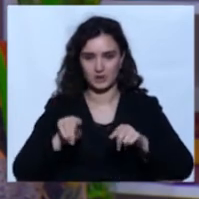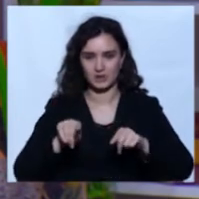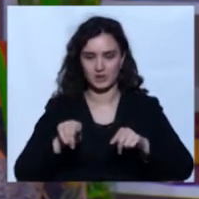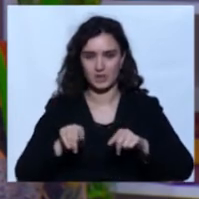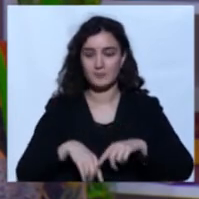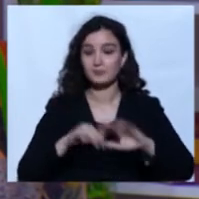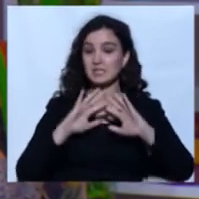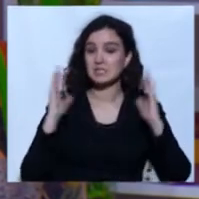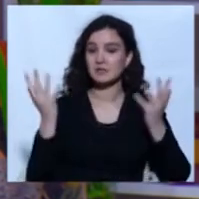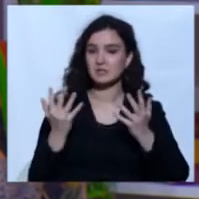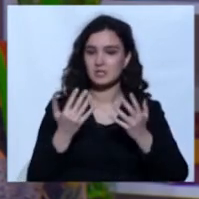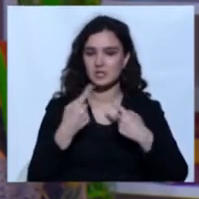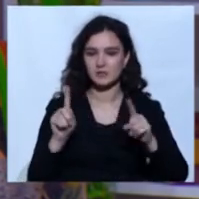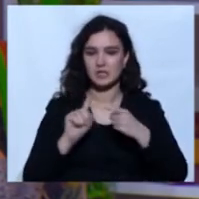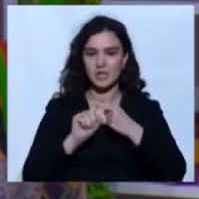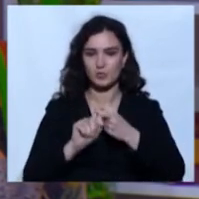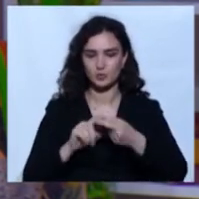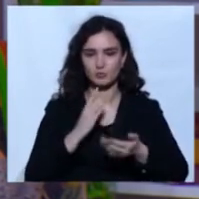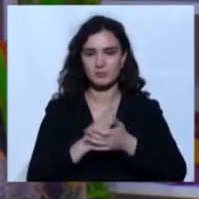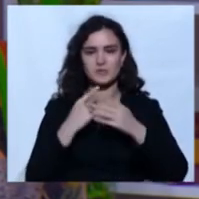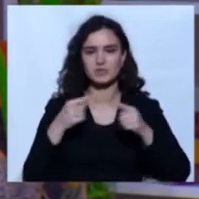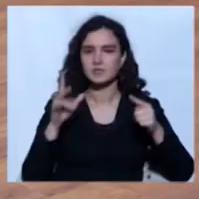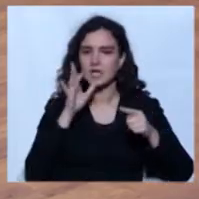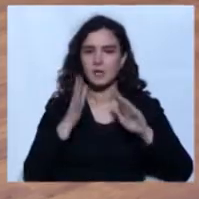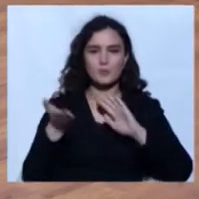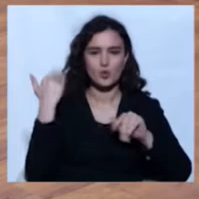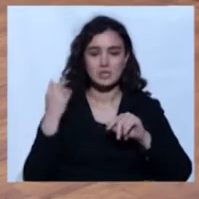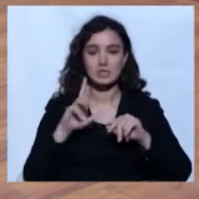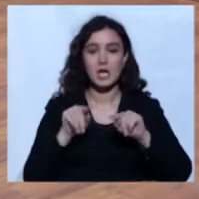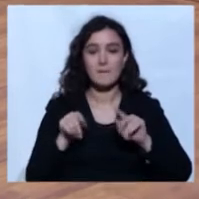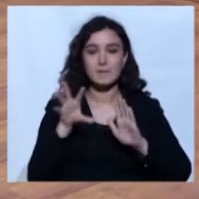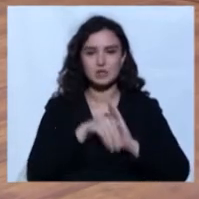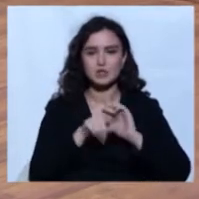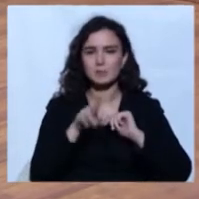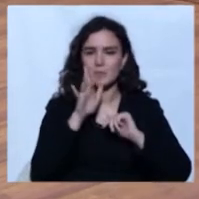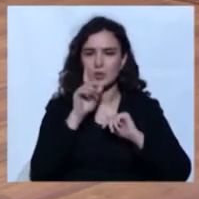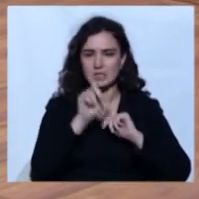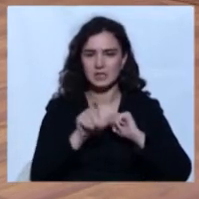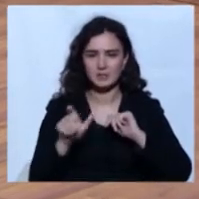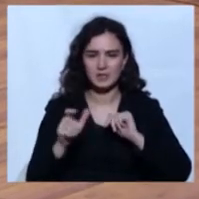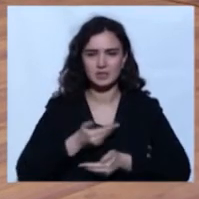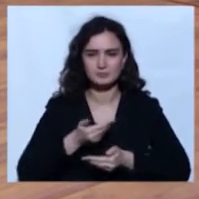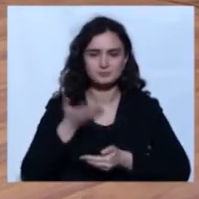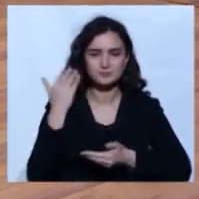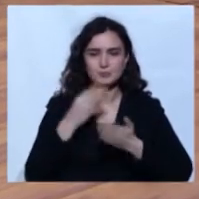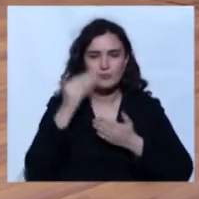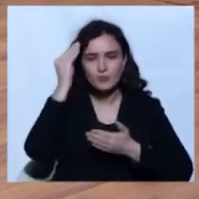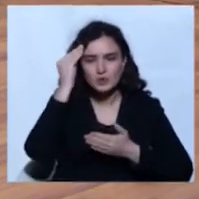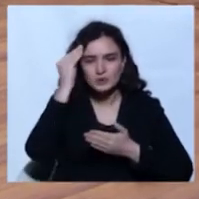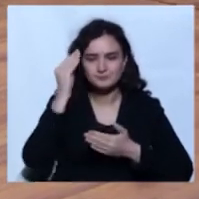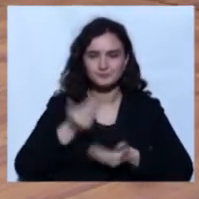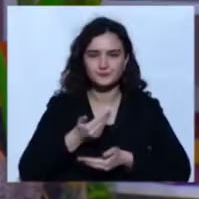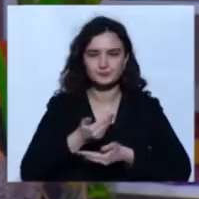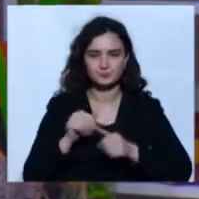სივრცესთან სხვადასხვანაირი დამოკიდებულება აქვს სხვადასხვა ეპოქას და ამაში იმ ეპოქის ადამიანის მსოფლმხედველობა